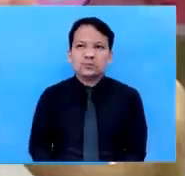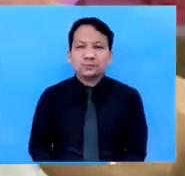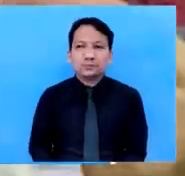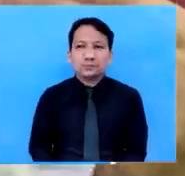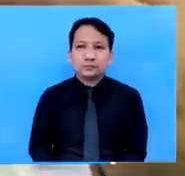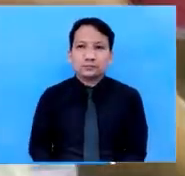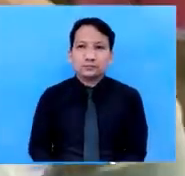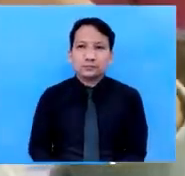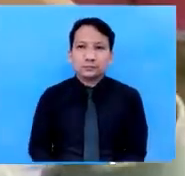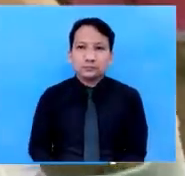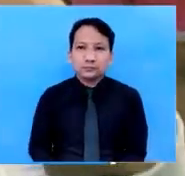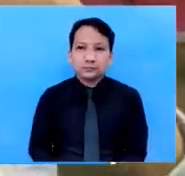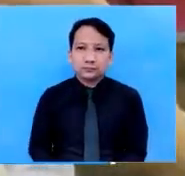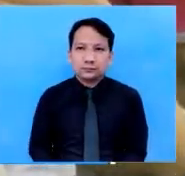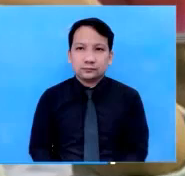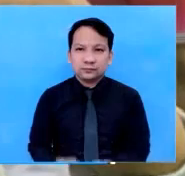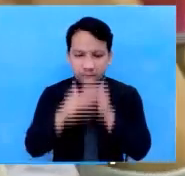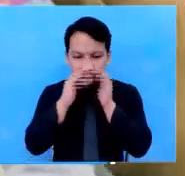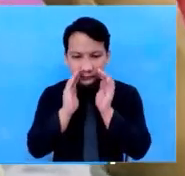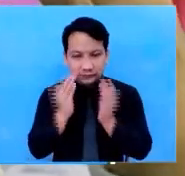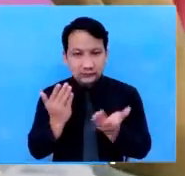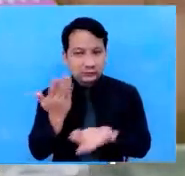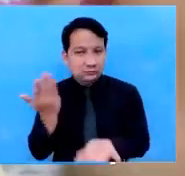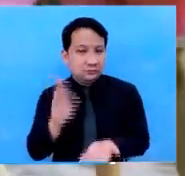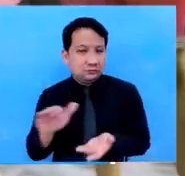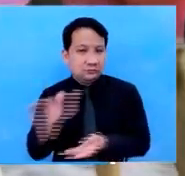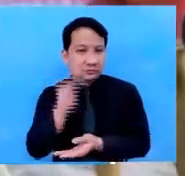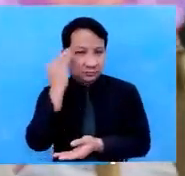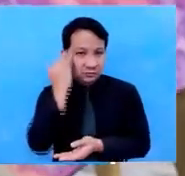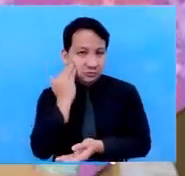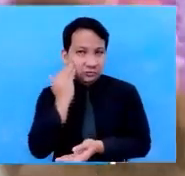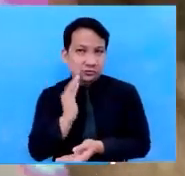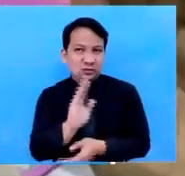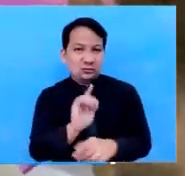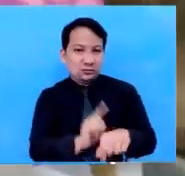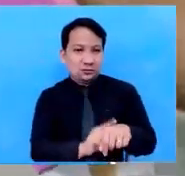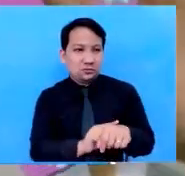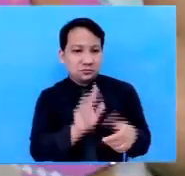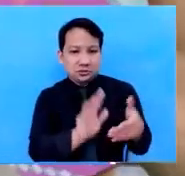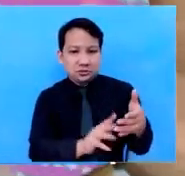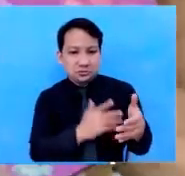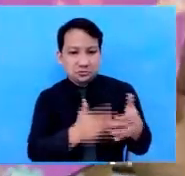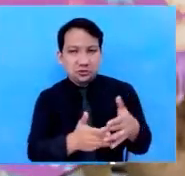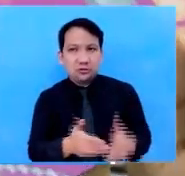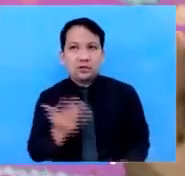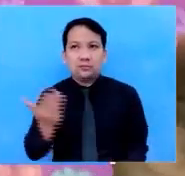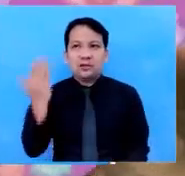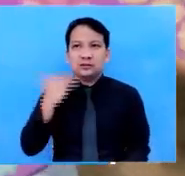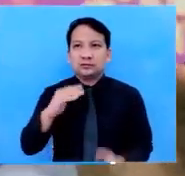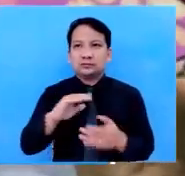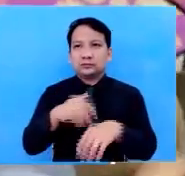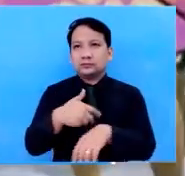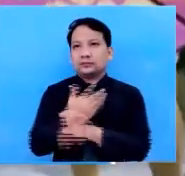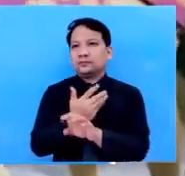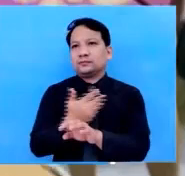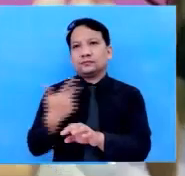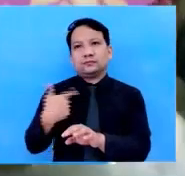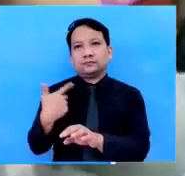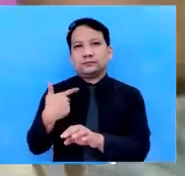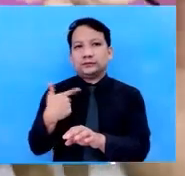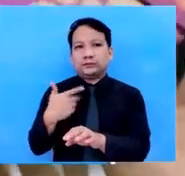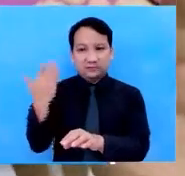Medyo malungkot kasi medyo parang kulang talaga sa ano. Kasi nung last na online, talagang hindi siya nakakasabay gawa